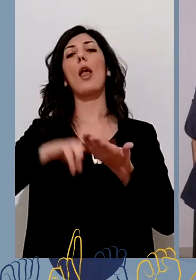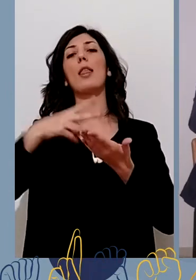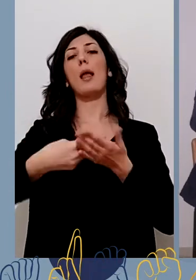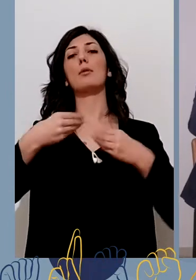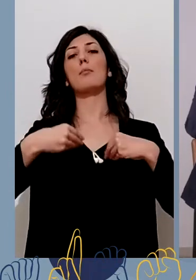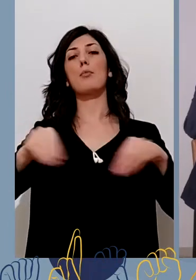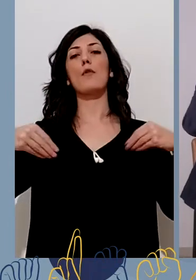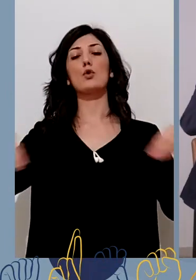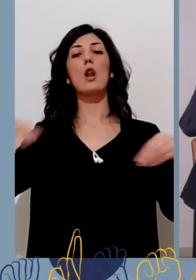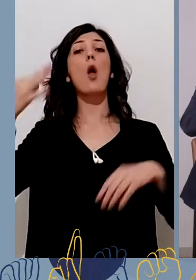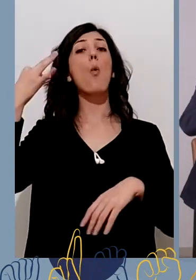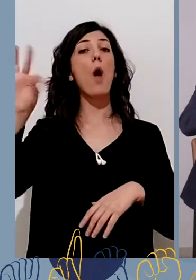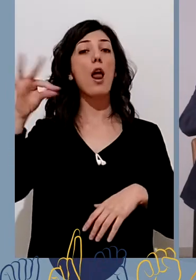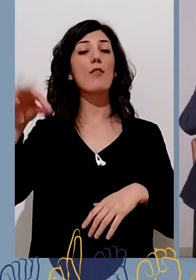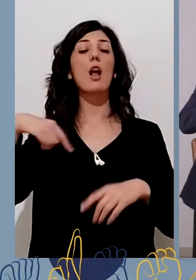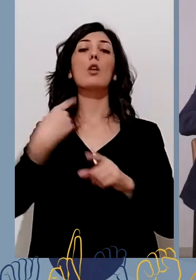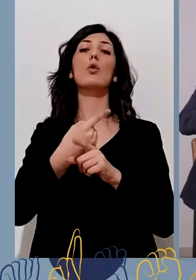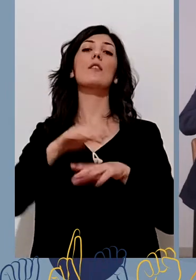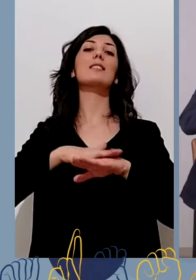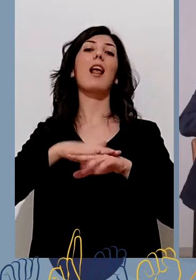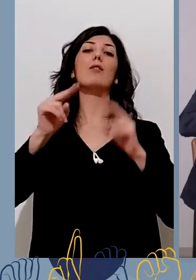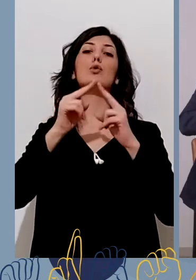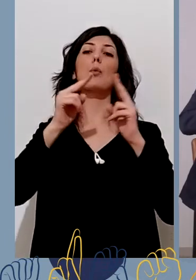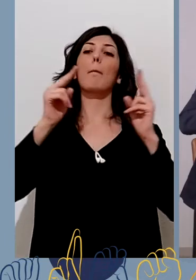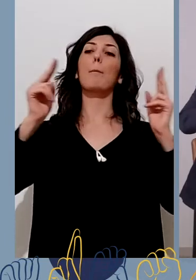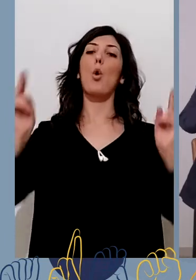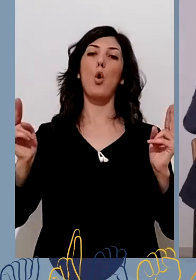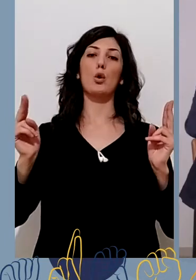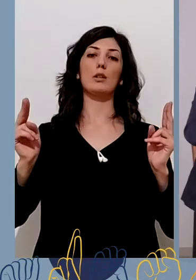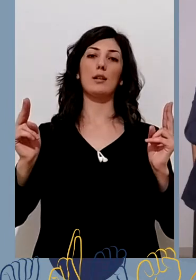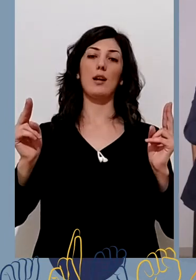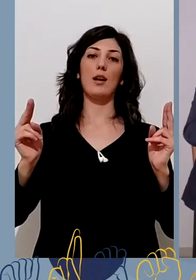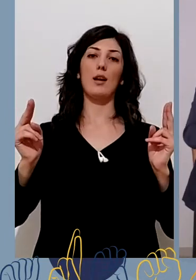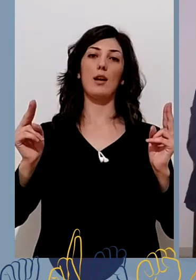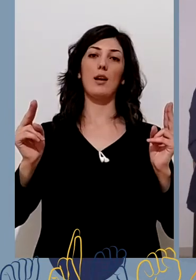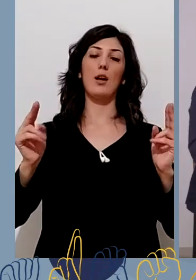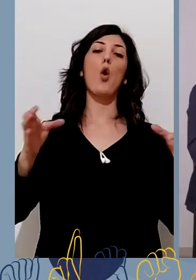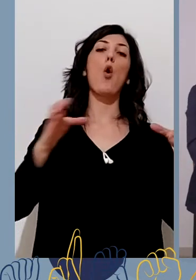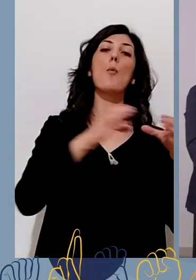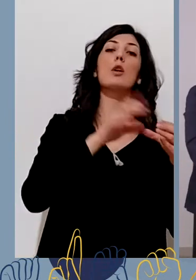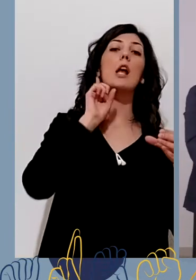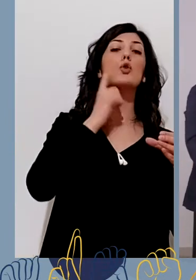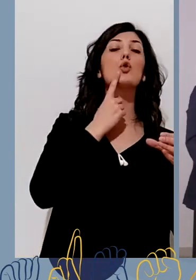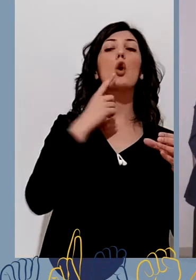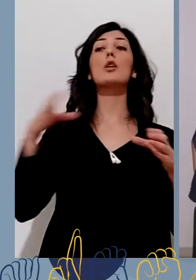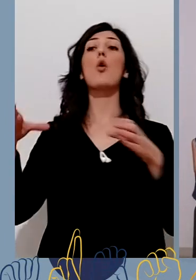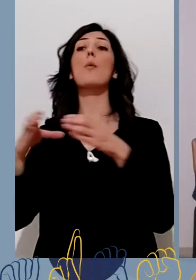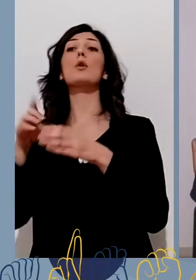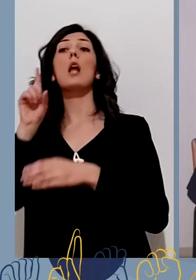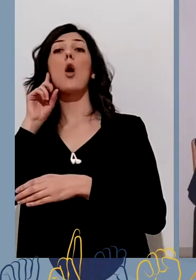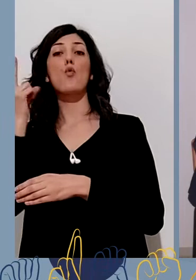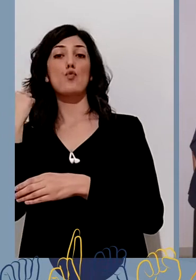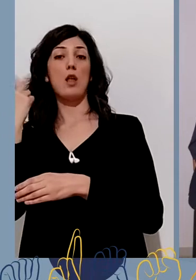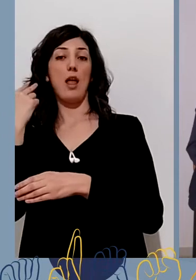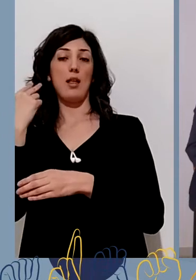che faccia da ponte dalla comunità sorda alla comunità udente. diciamo a conclusione appunto anche del